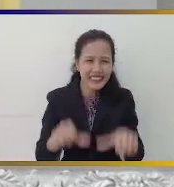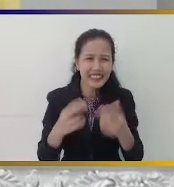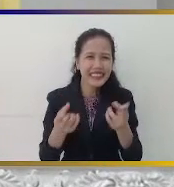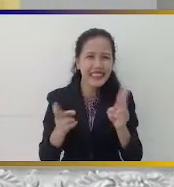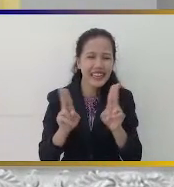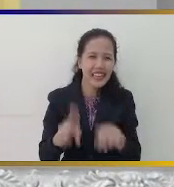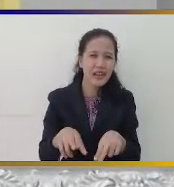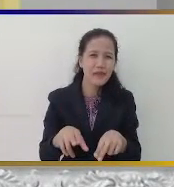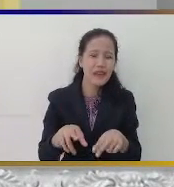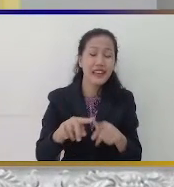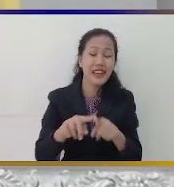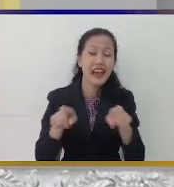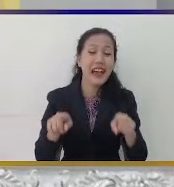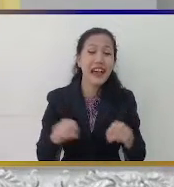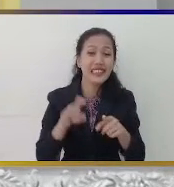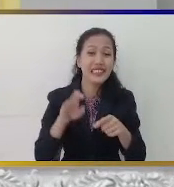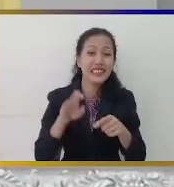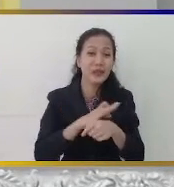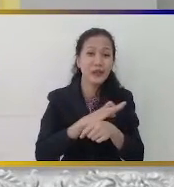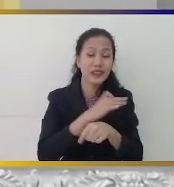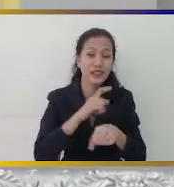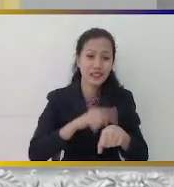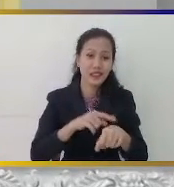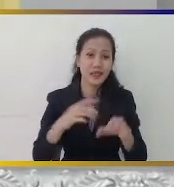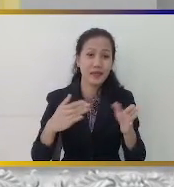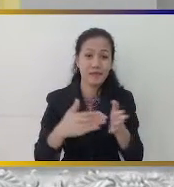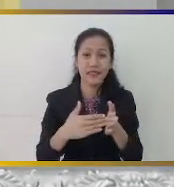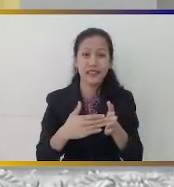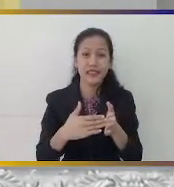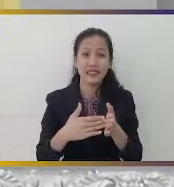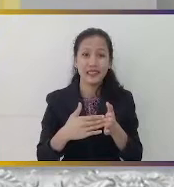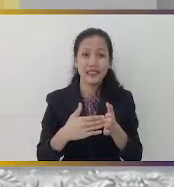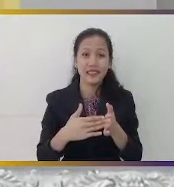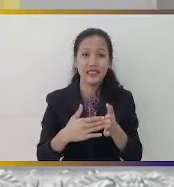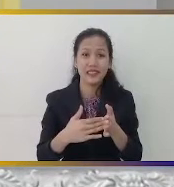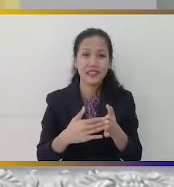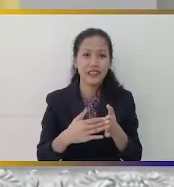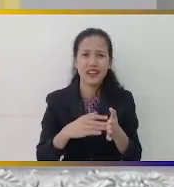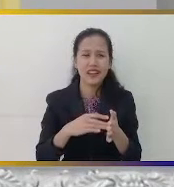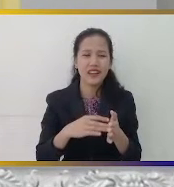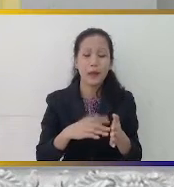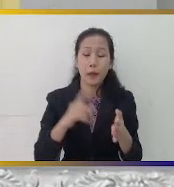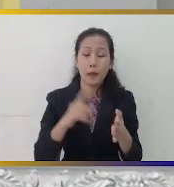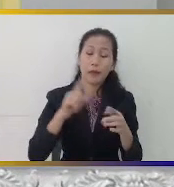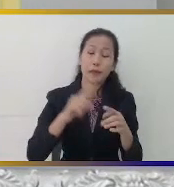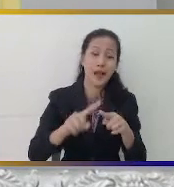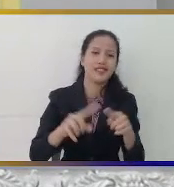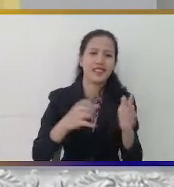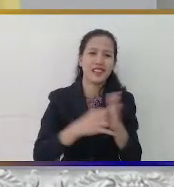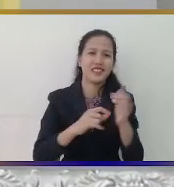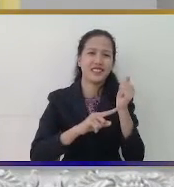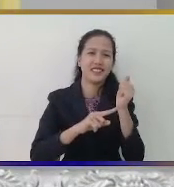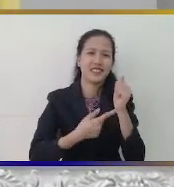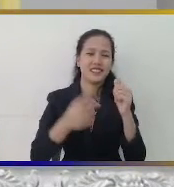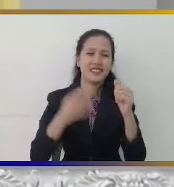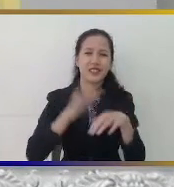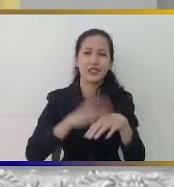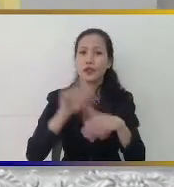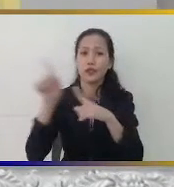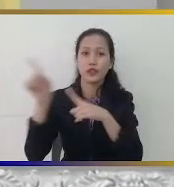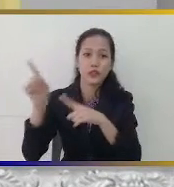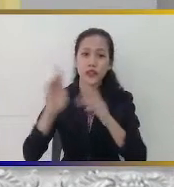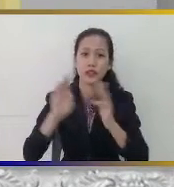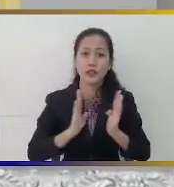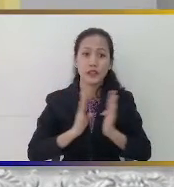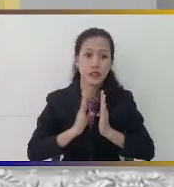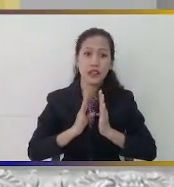Namimiss ko po yun eh. But I am yun po ang sinisimulan po namin sa Baguio. Yes, sir! Ano po? Because nakita, that